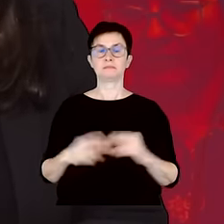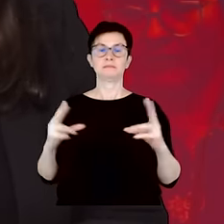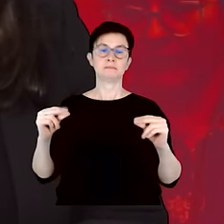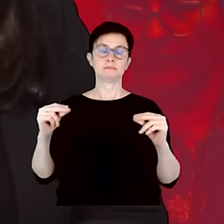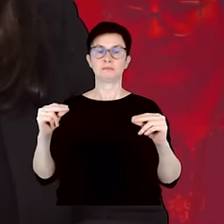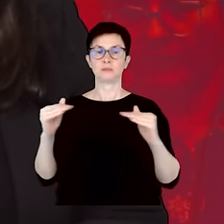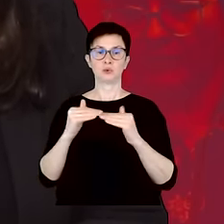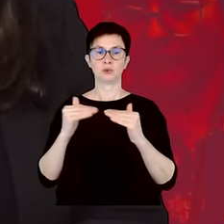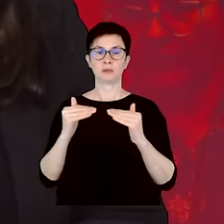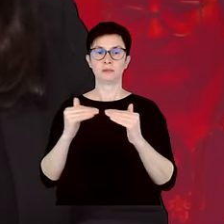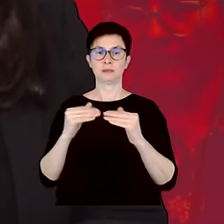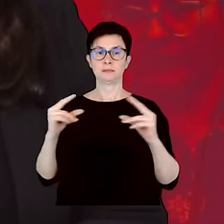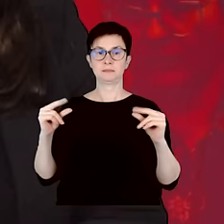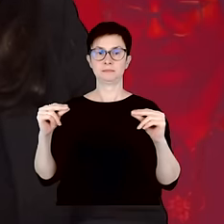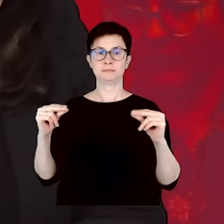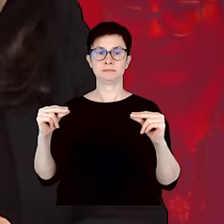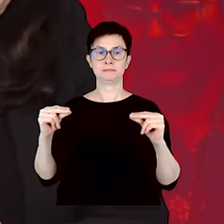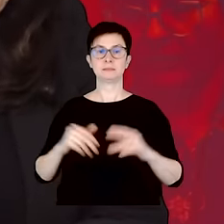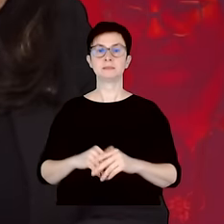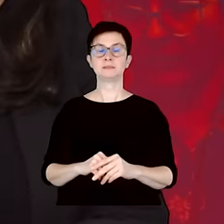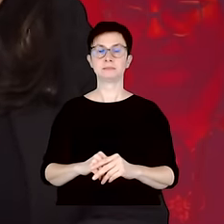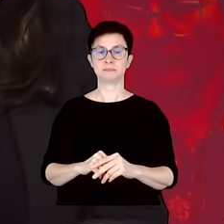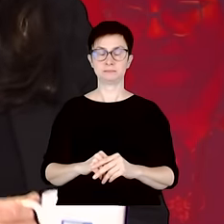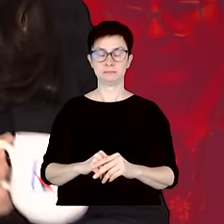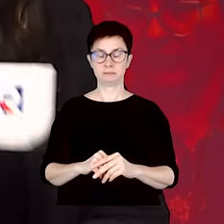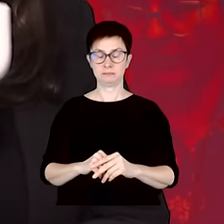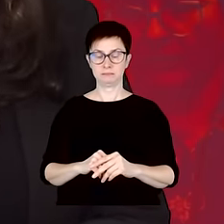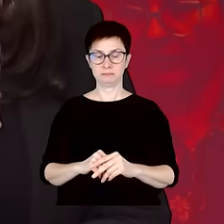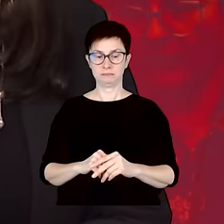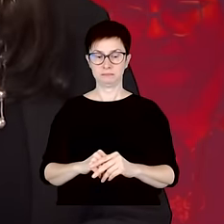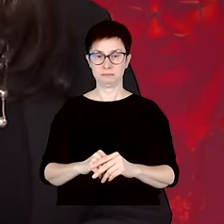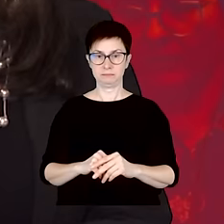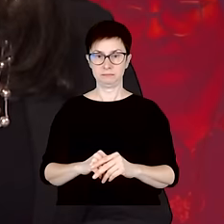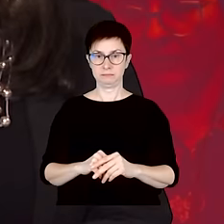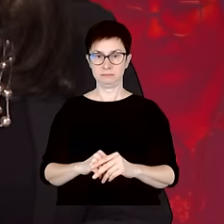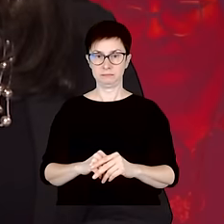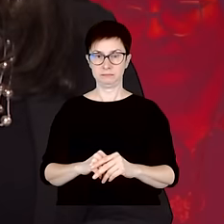proszę złożyć skargę do komisji etyki. Poseł. Tak. Natomiast... Bardzo krótko. Pani poseł...